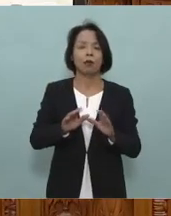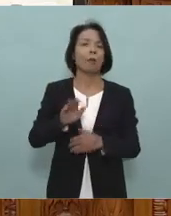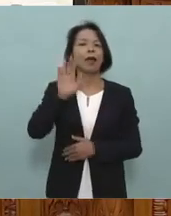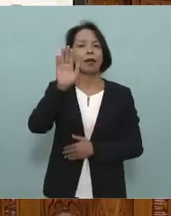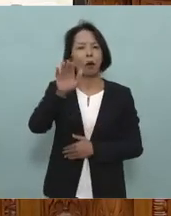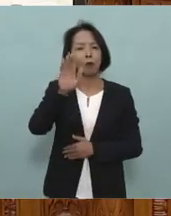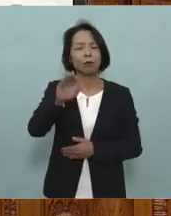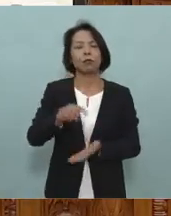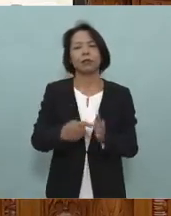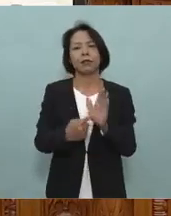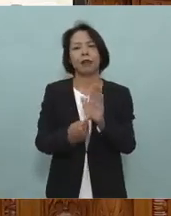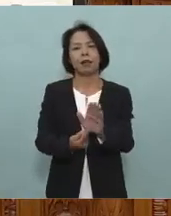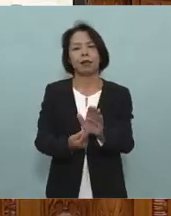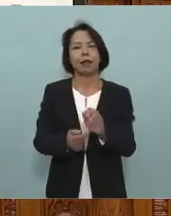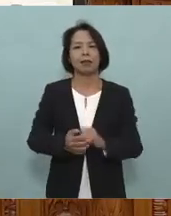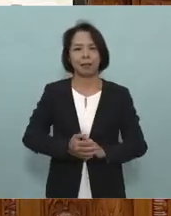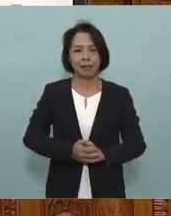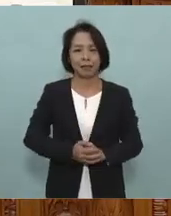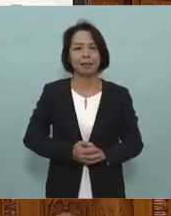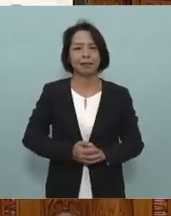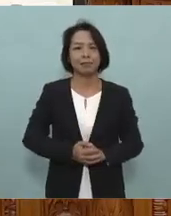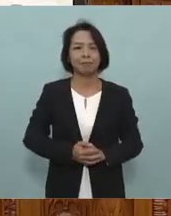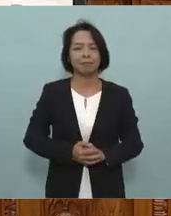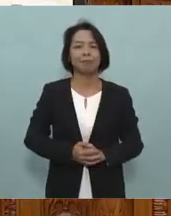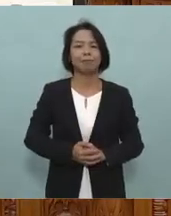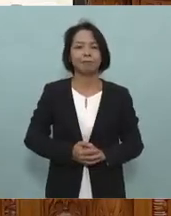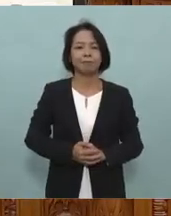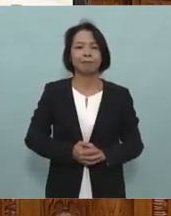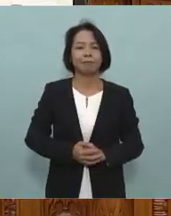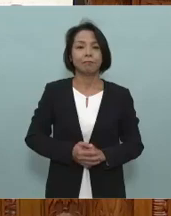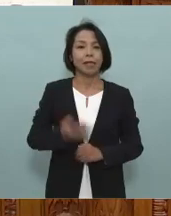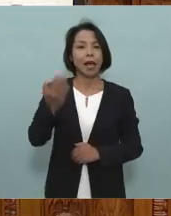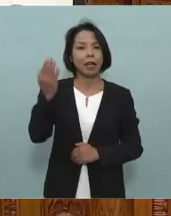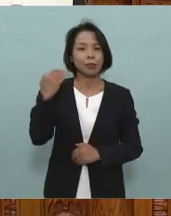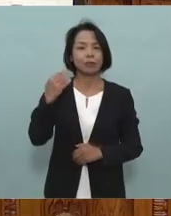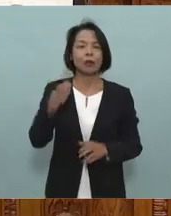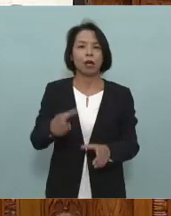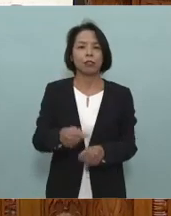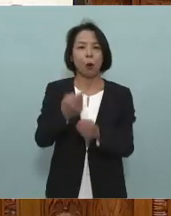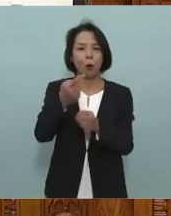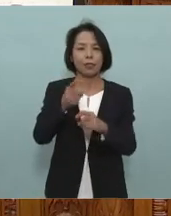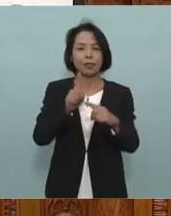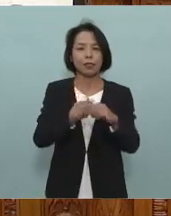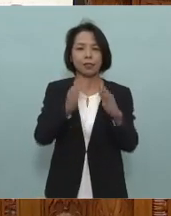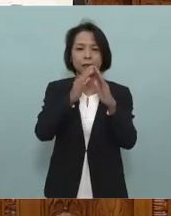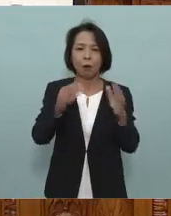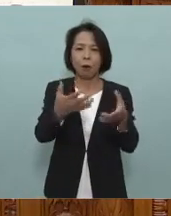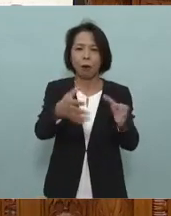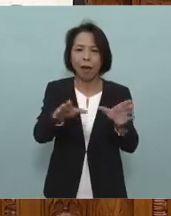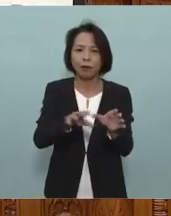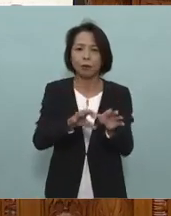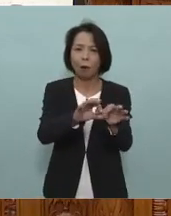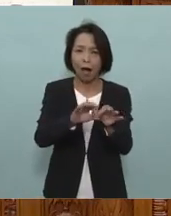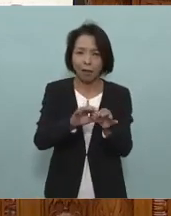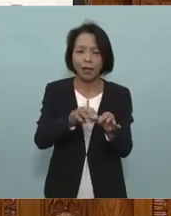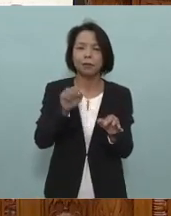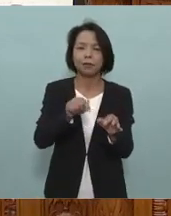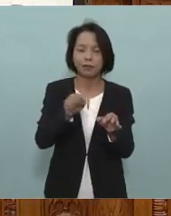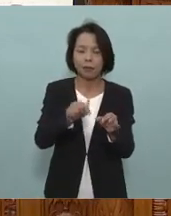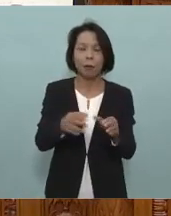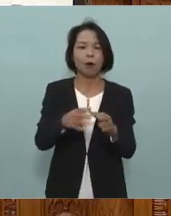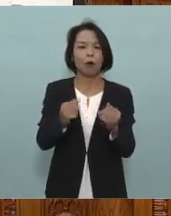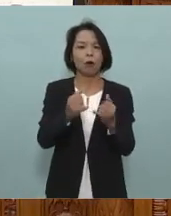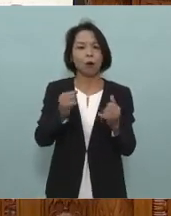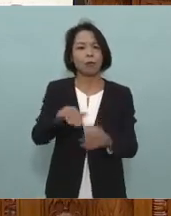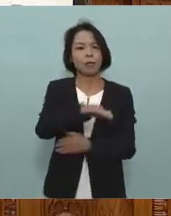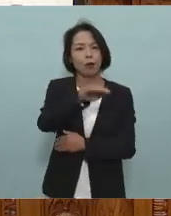に生かしてまいりますまた旧統一協会との関係については国民